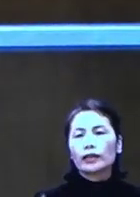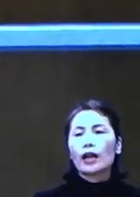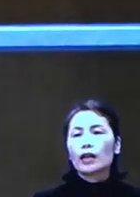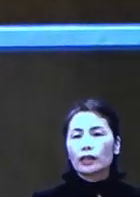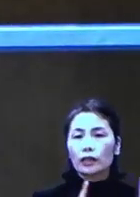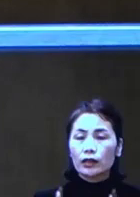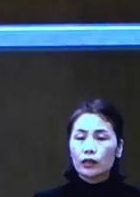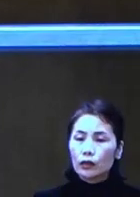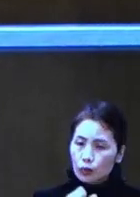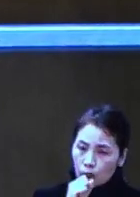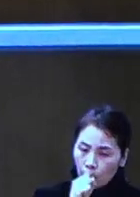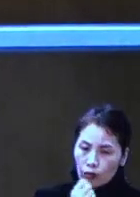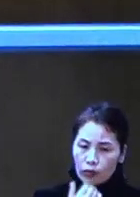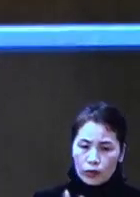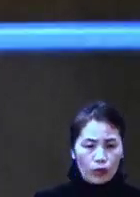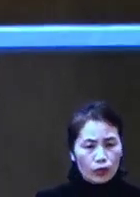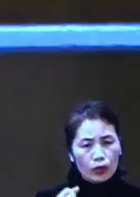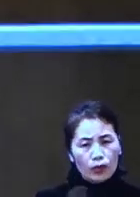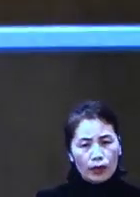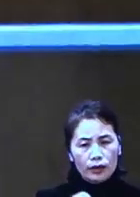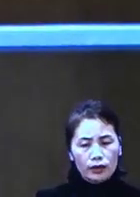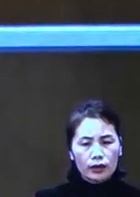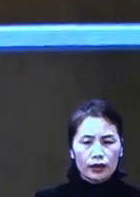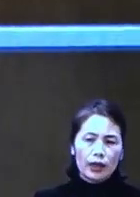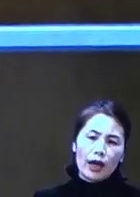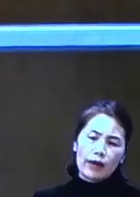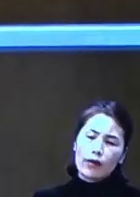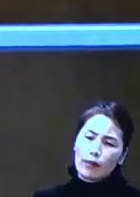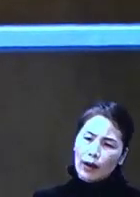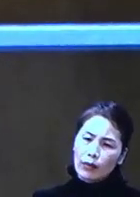있지 해결책을 찾아야 됩니다.